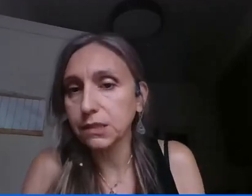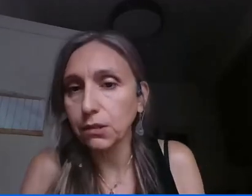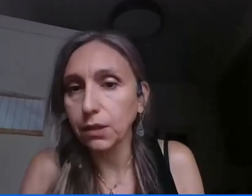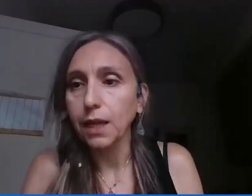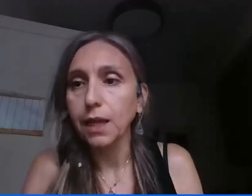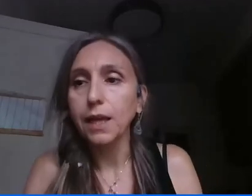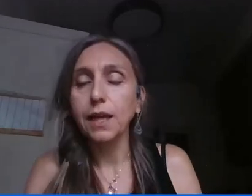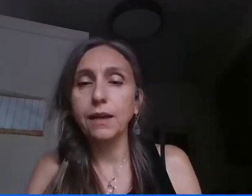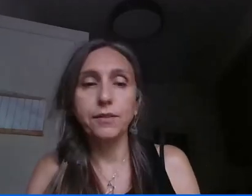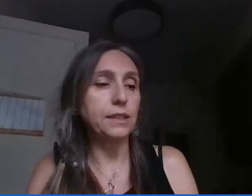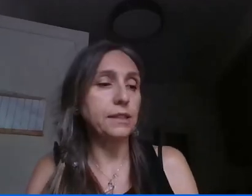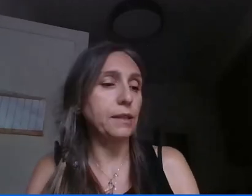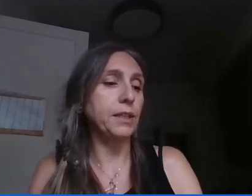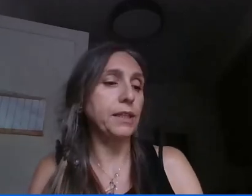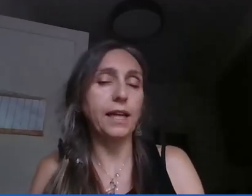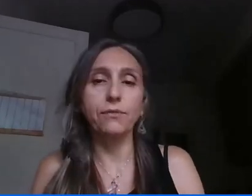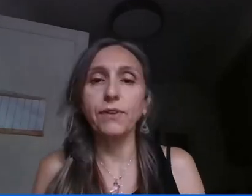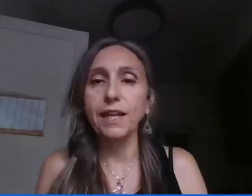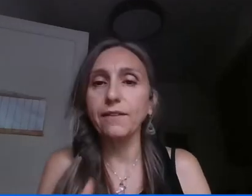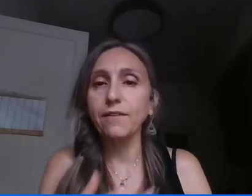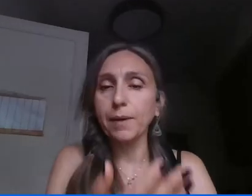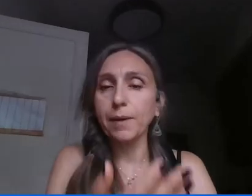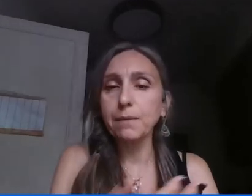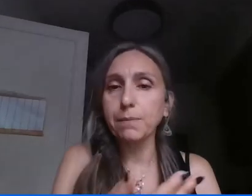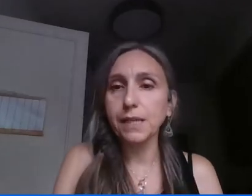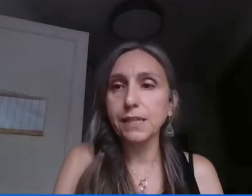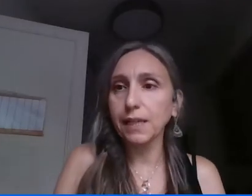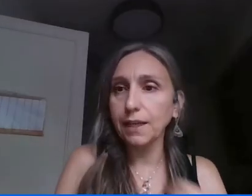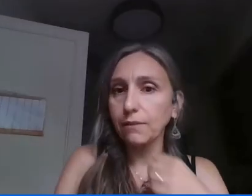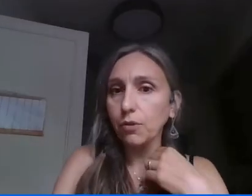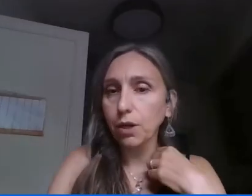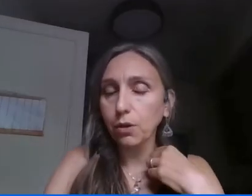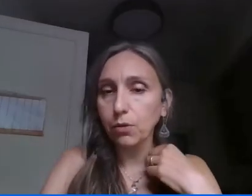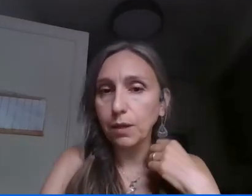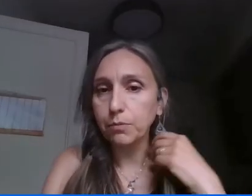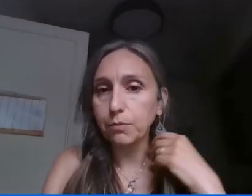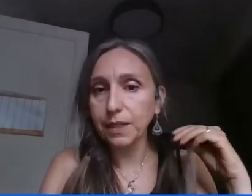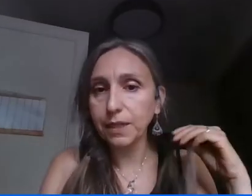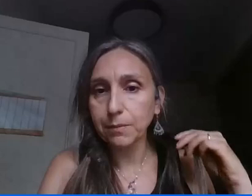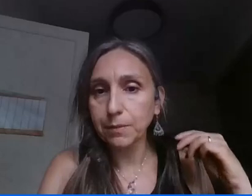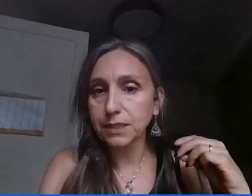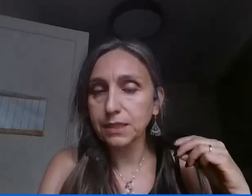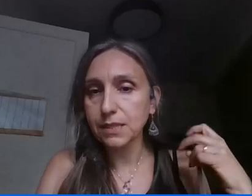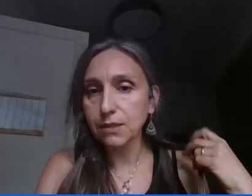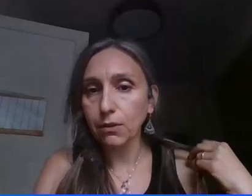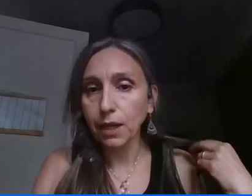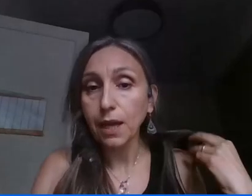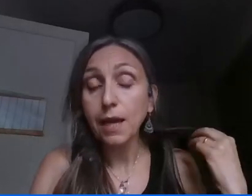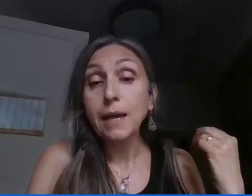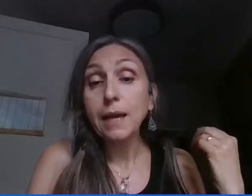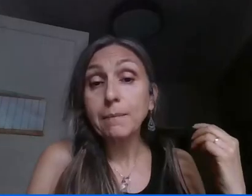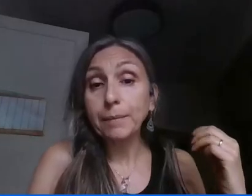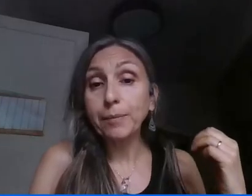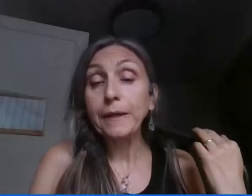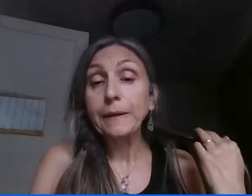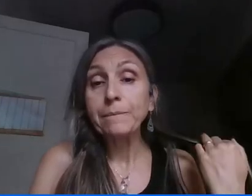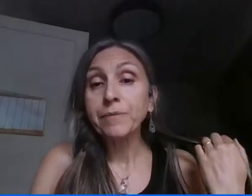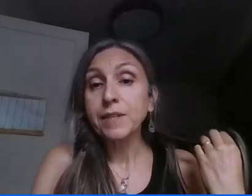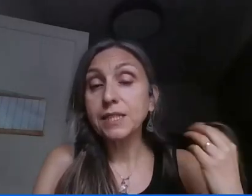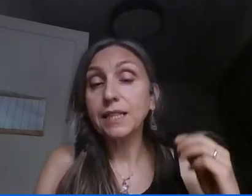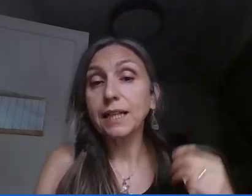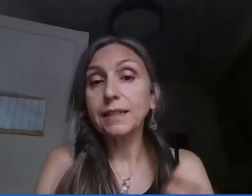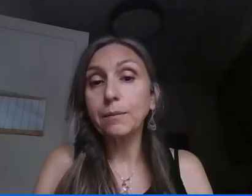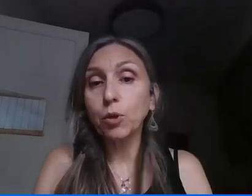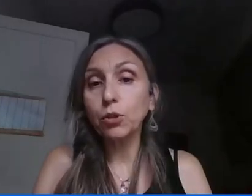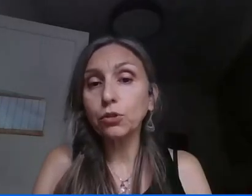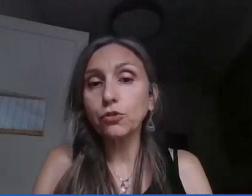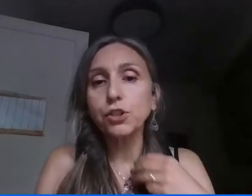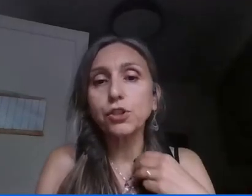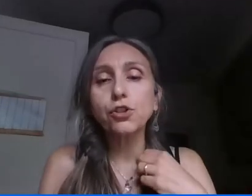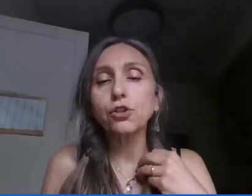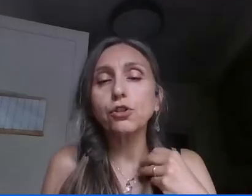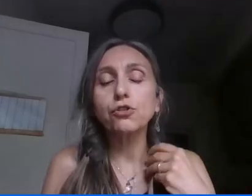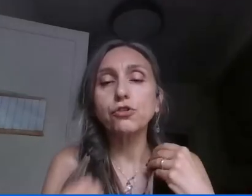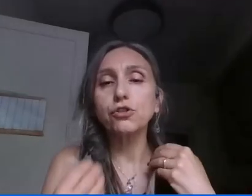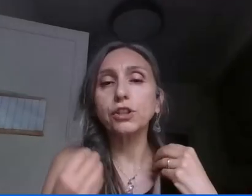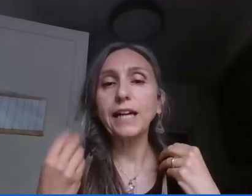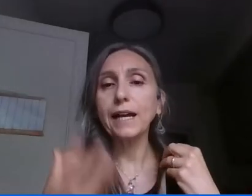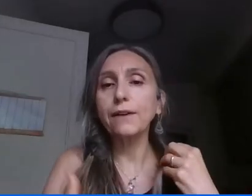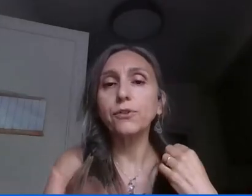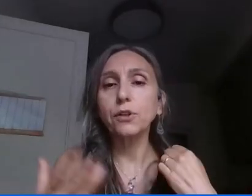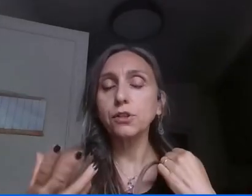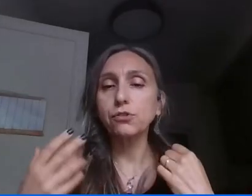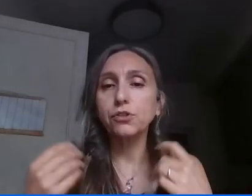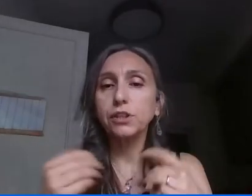una motivazione evidentemente che fa leva per le imprese che lavorano con la pubblica amministrazione. Ma poi si tratta molto, cioè ci